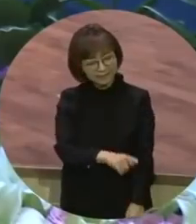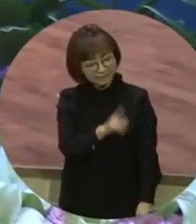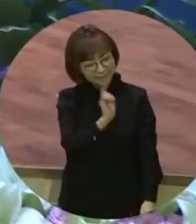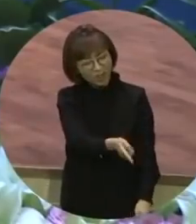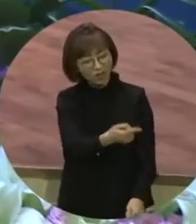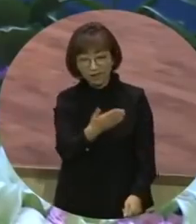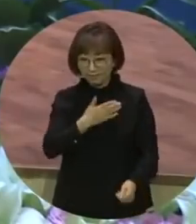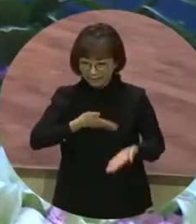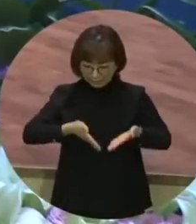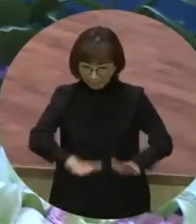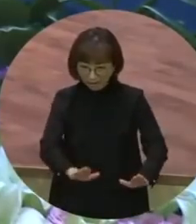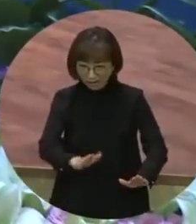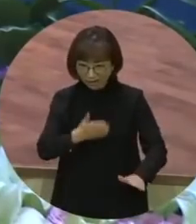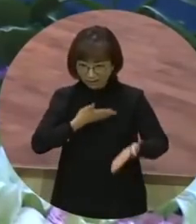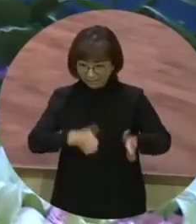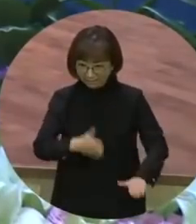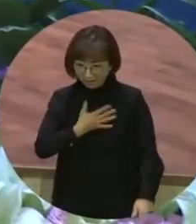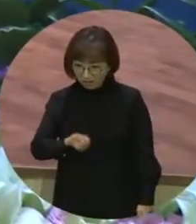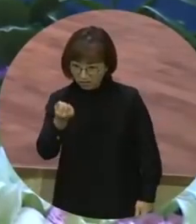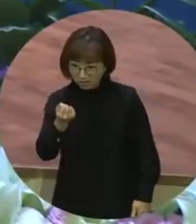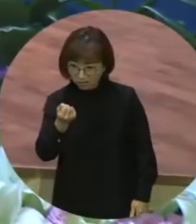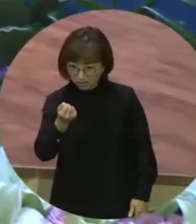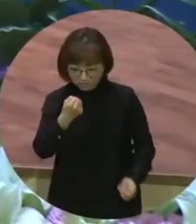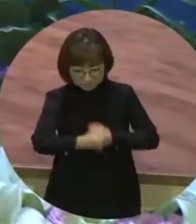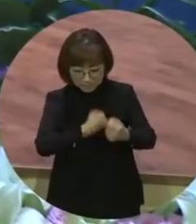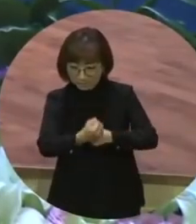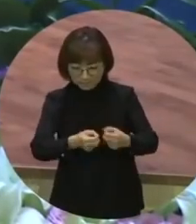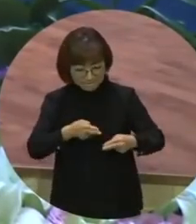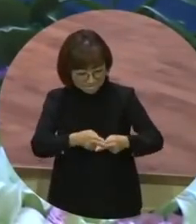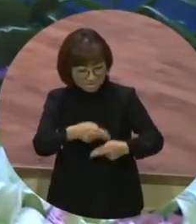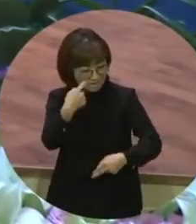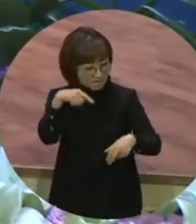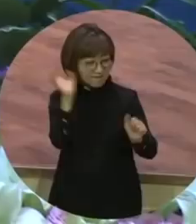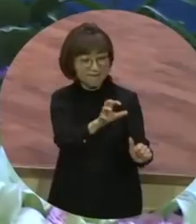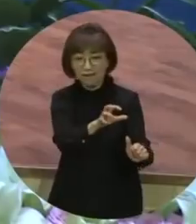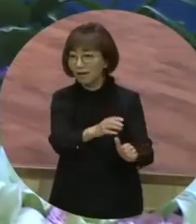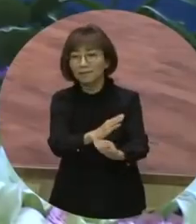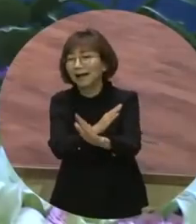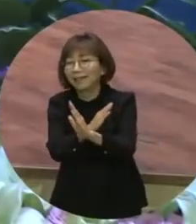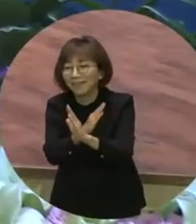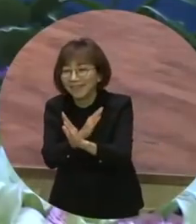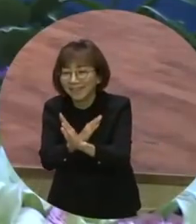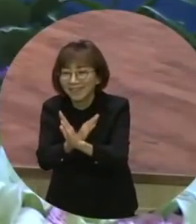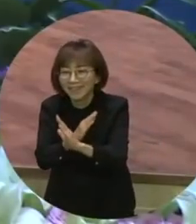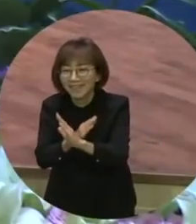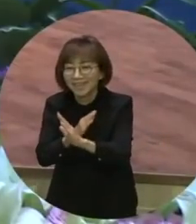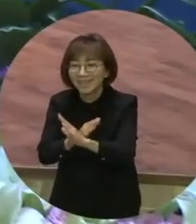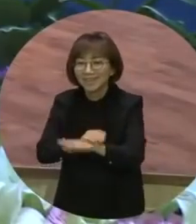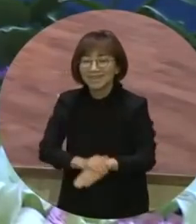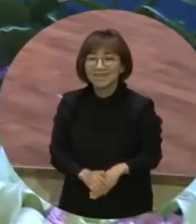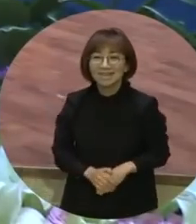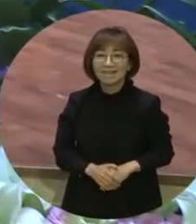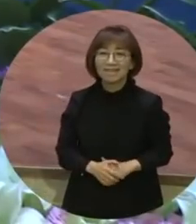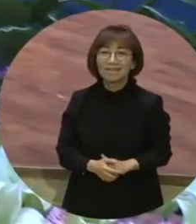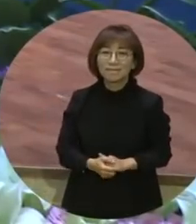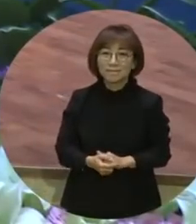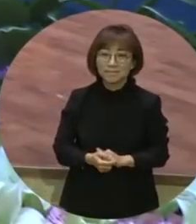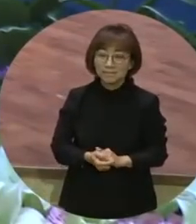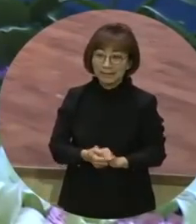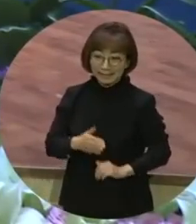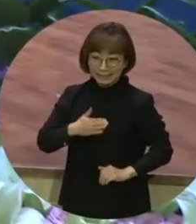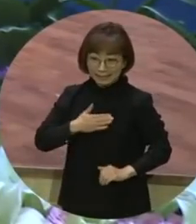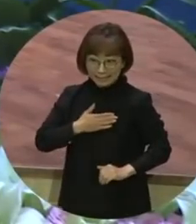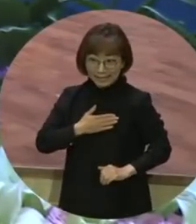낳았다고 내 가족이라고 내 마음대로 내가 하나님입니까? 각자 인격을 존중하고 함부로 말도 하지 마세요. 저는